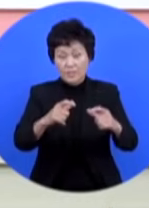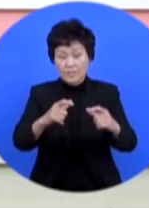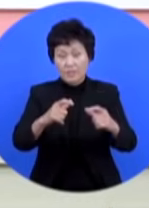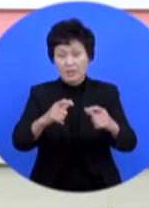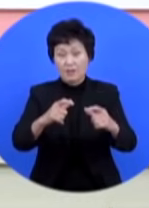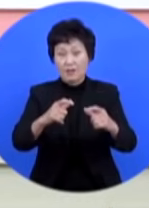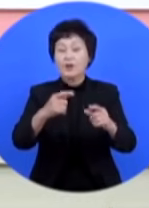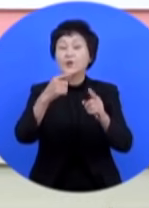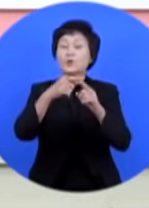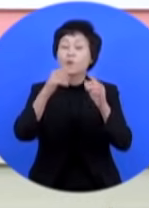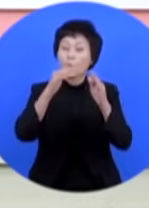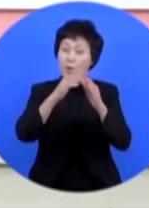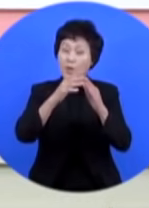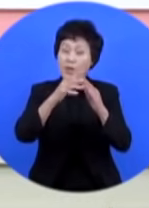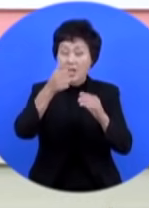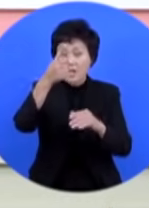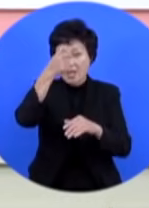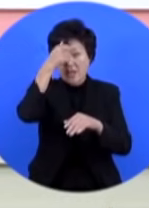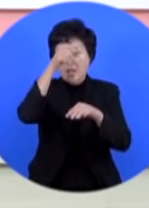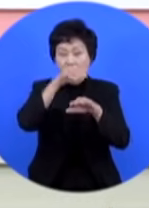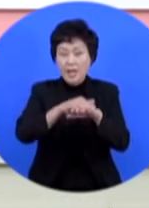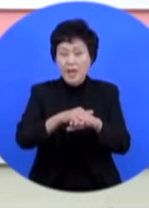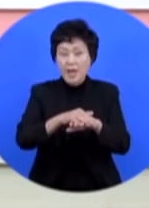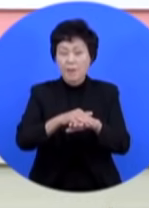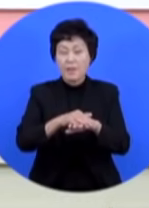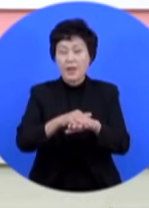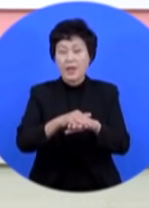교회의 예배 인도자가 예.